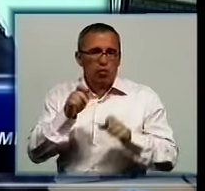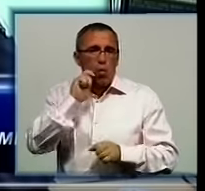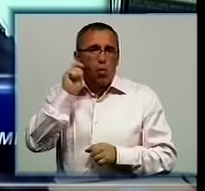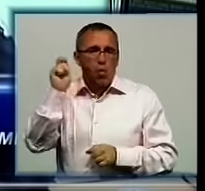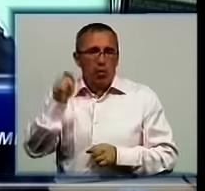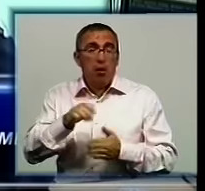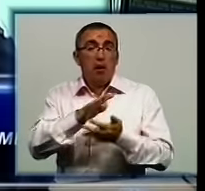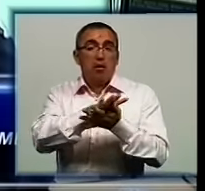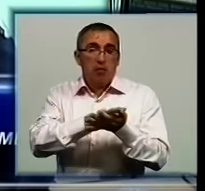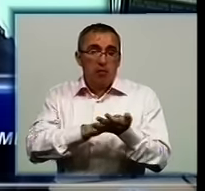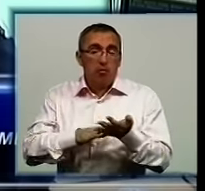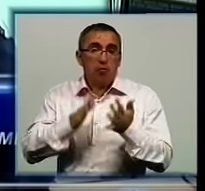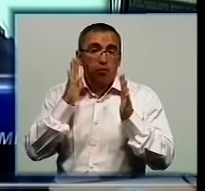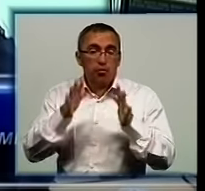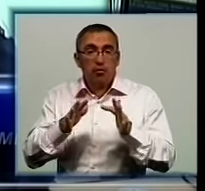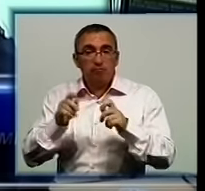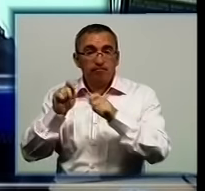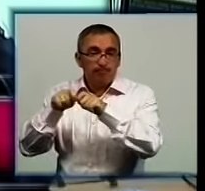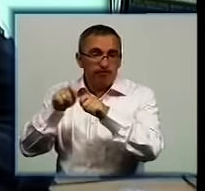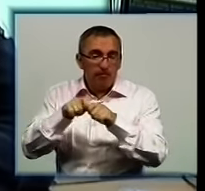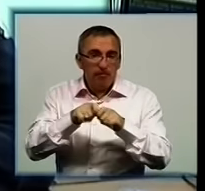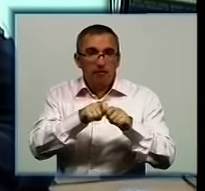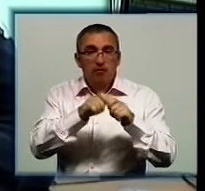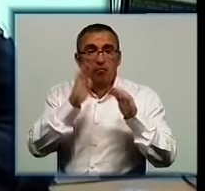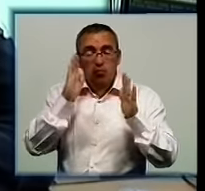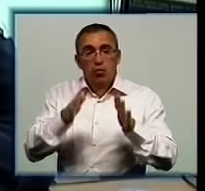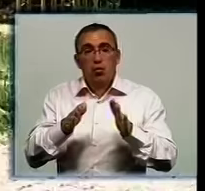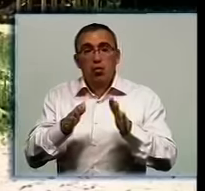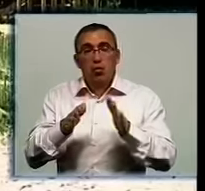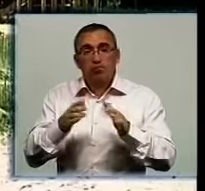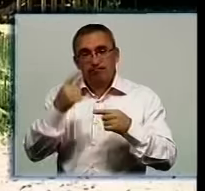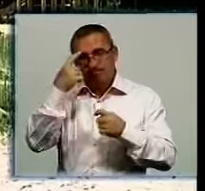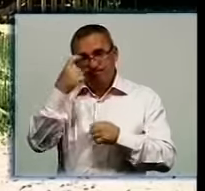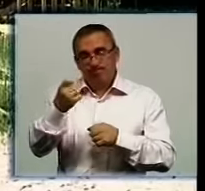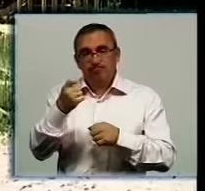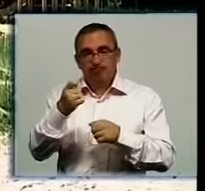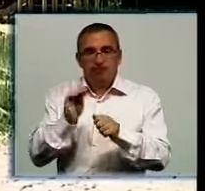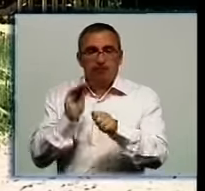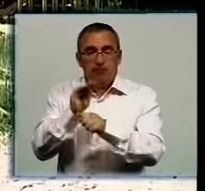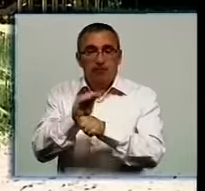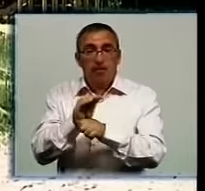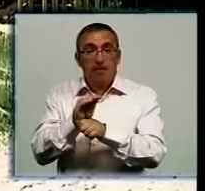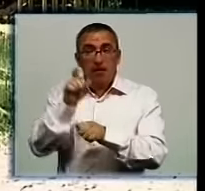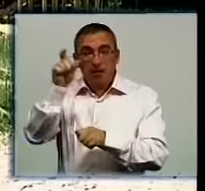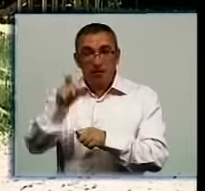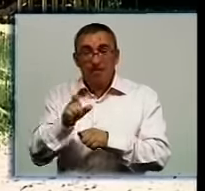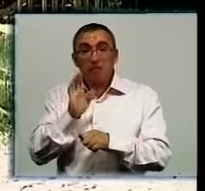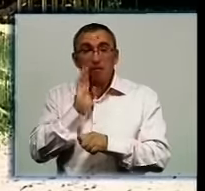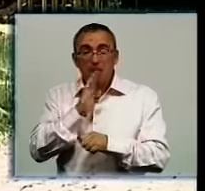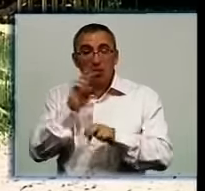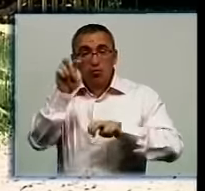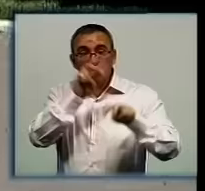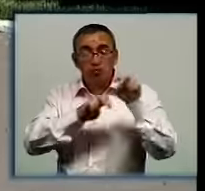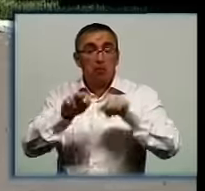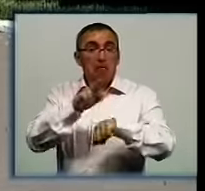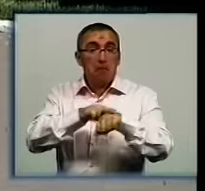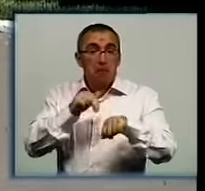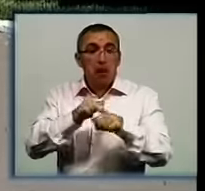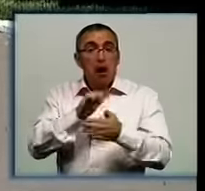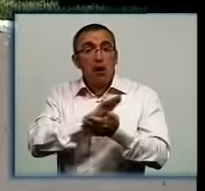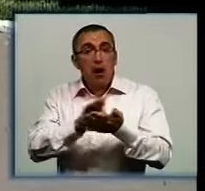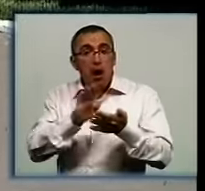В подальшому, після проведення всіх експертиз, буде додатково повідомлено. Наразі матір немовляти розшукує міліція. Прокуратура перевіряє якість